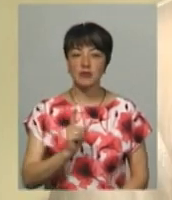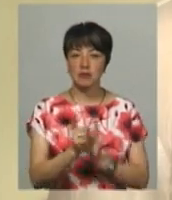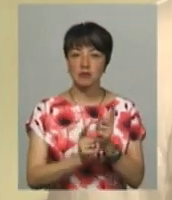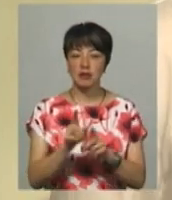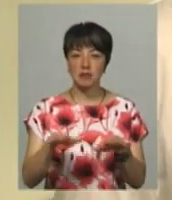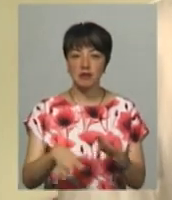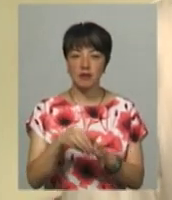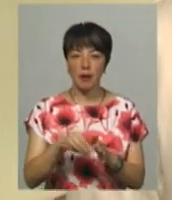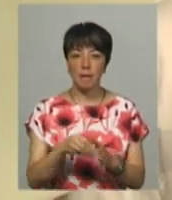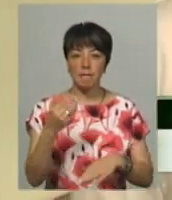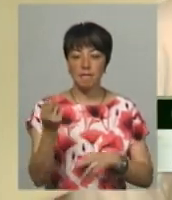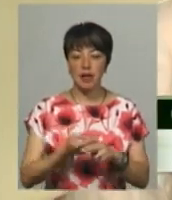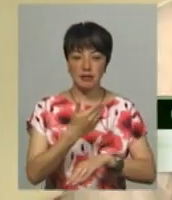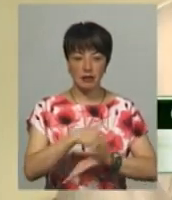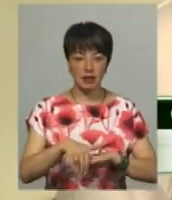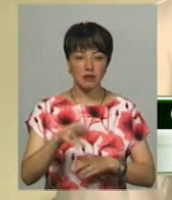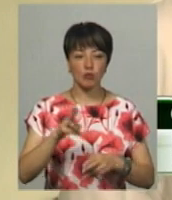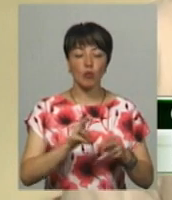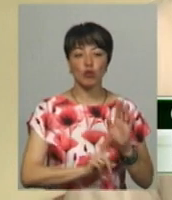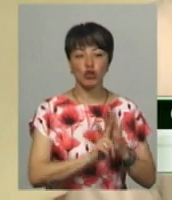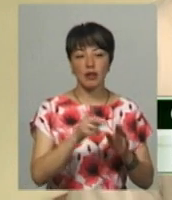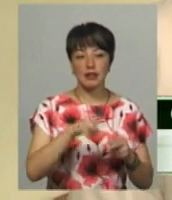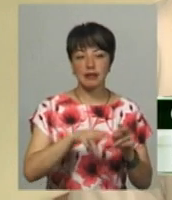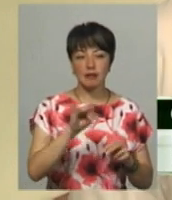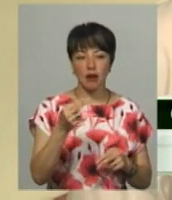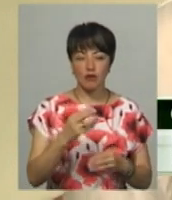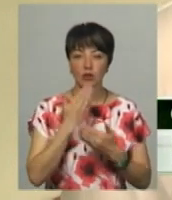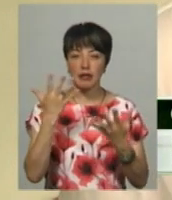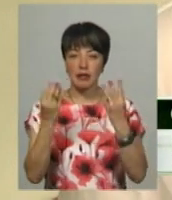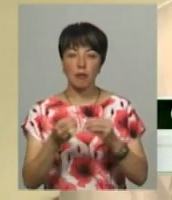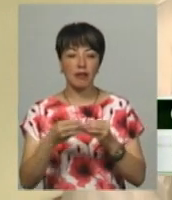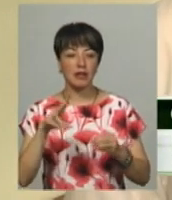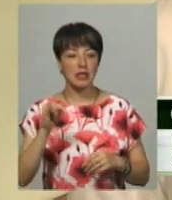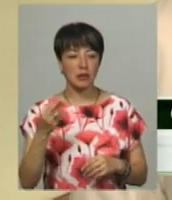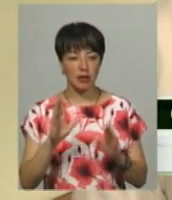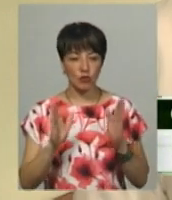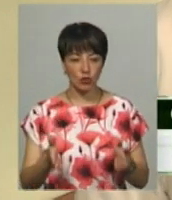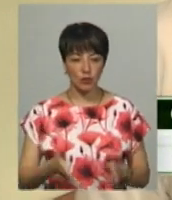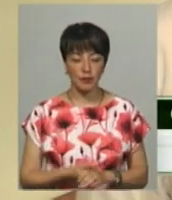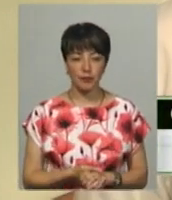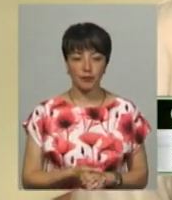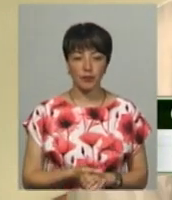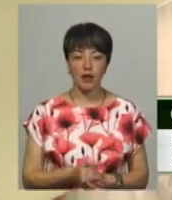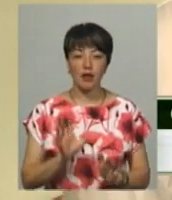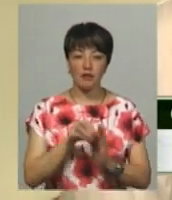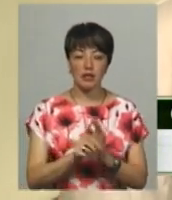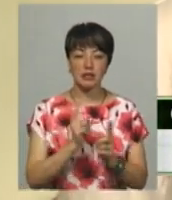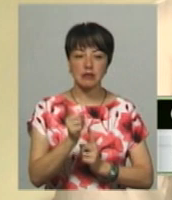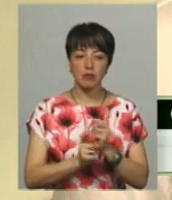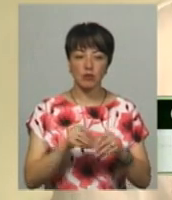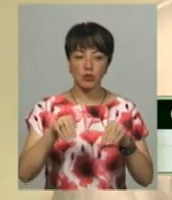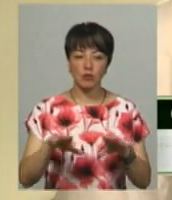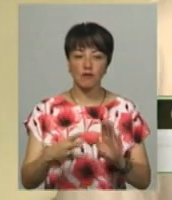без зміни виборчої адреси ми вже проводимо з кінця травня і останнім днем буде 15 липня. Внесено зміни до